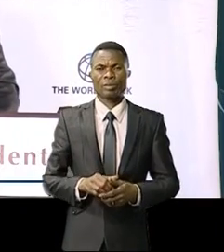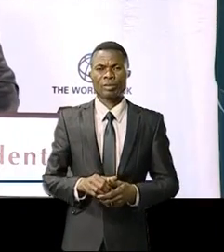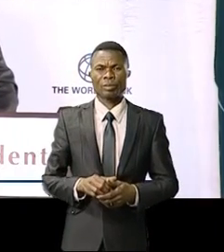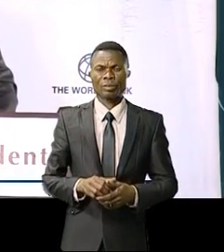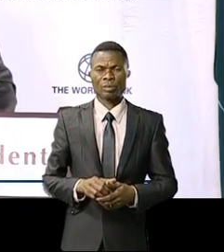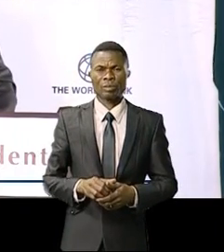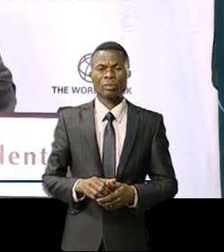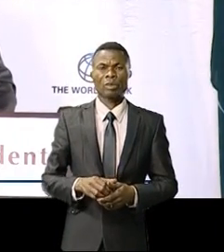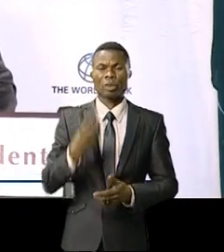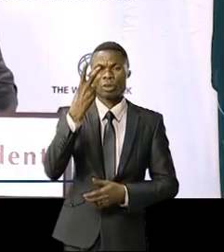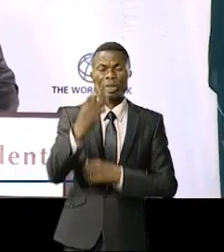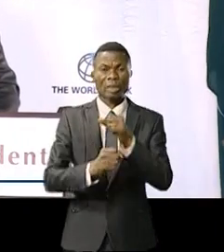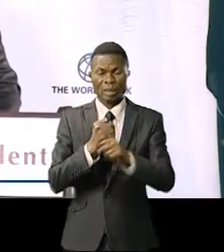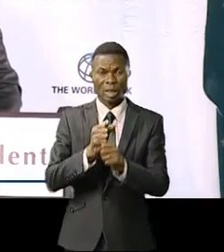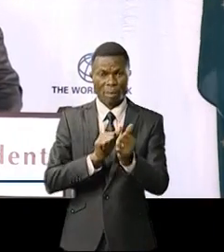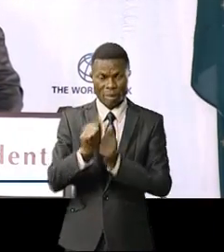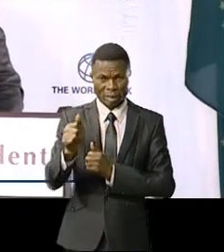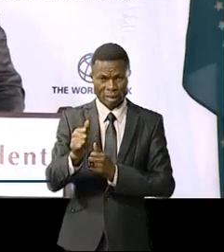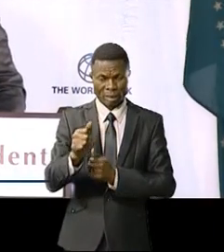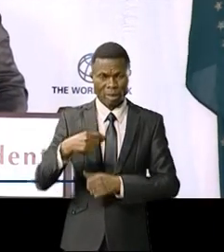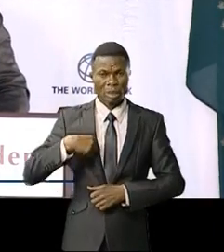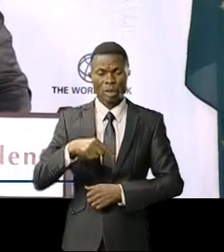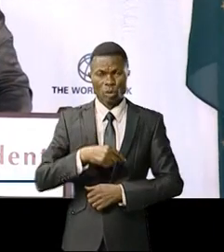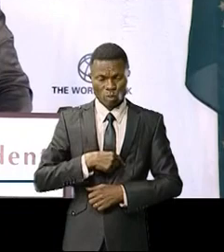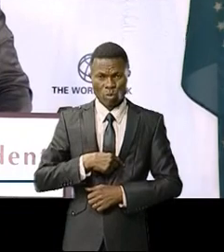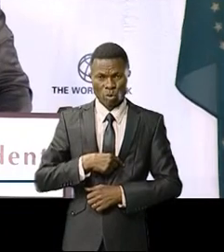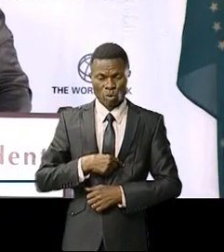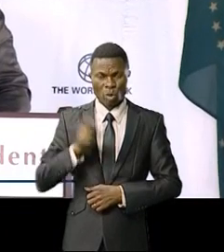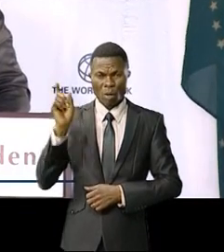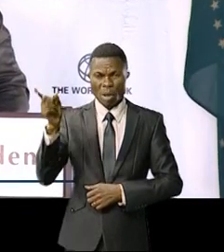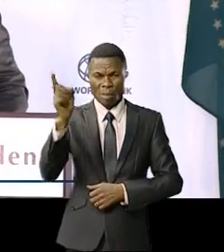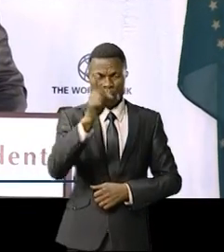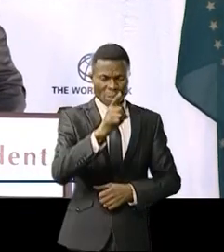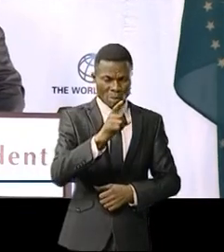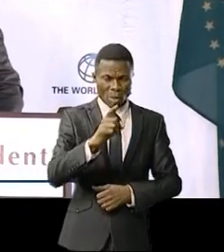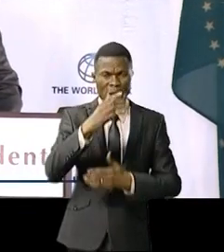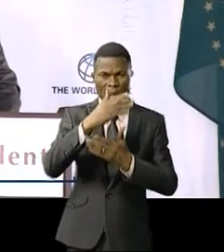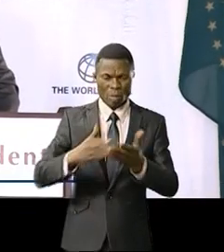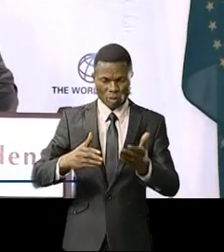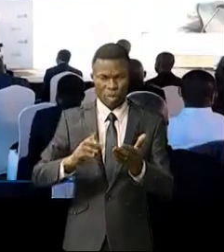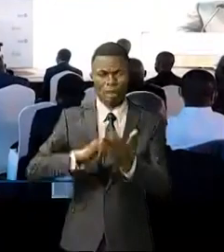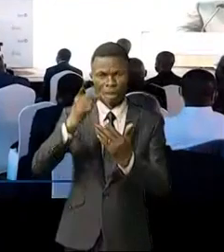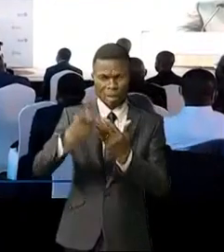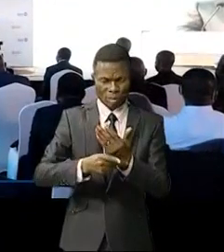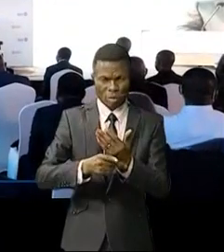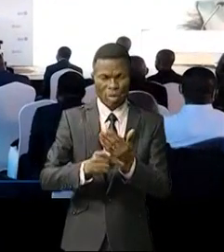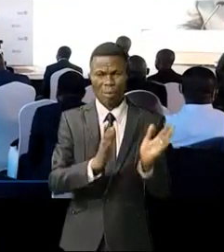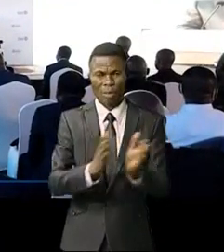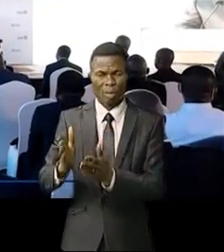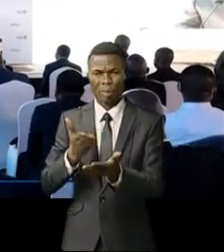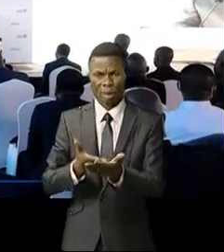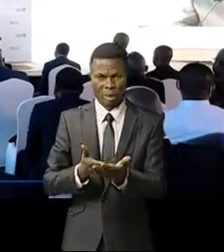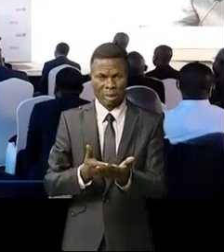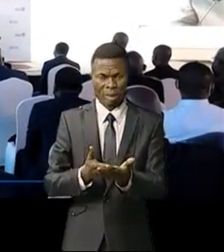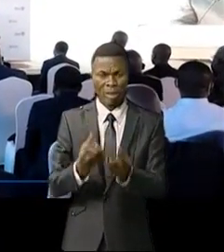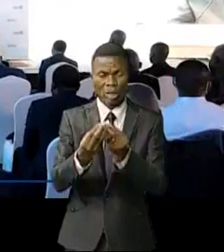En seulement 2 ans, nous avons parcouru la moitié du chemin que nous nous étions fixés. Ce